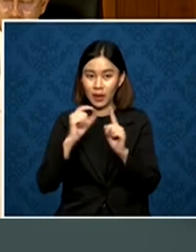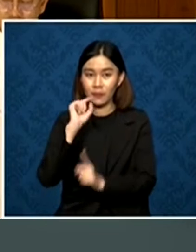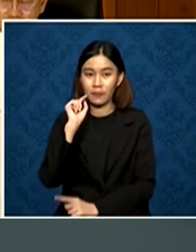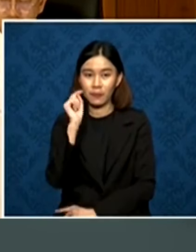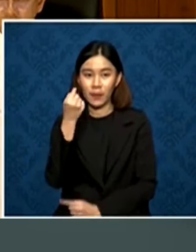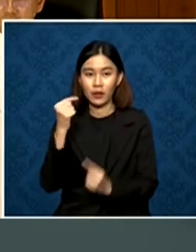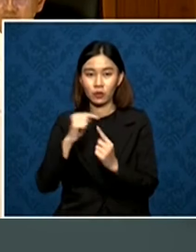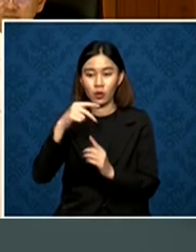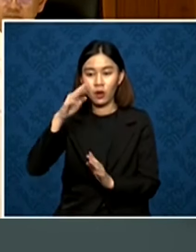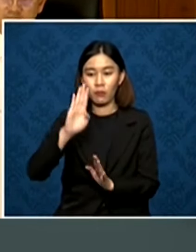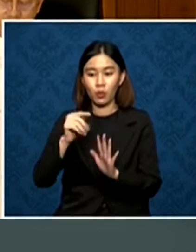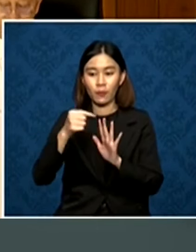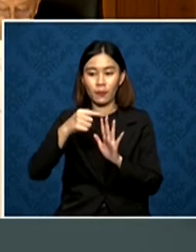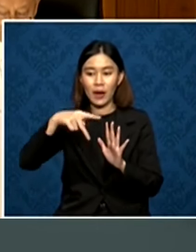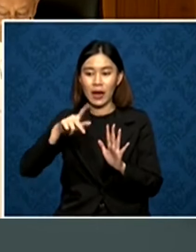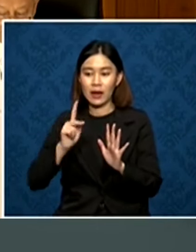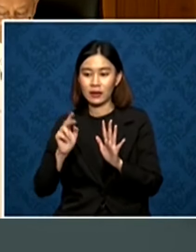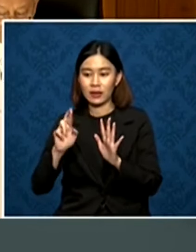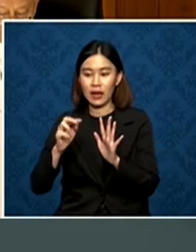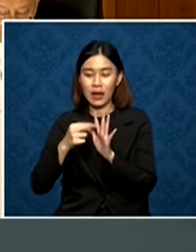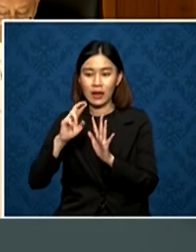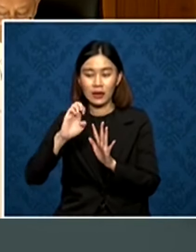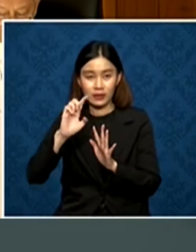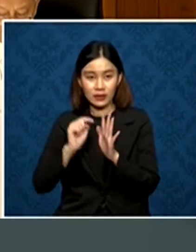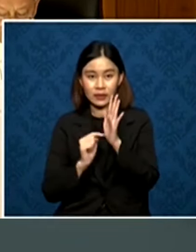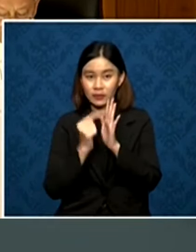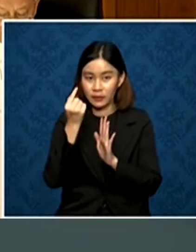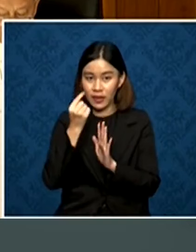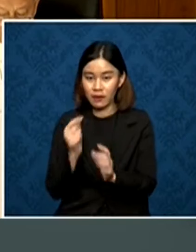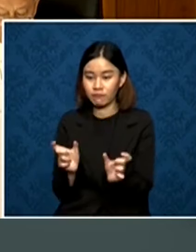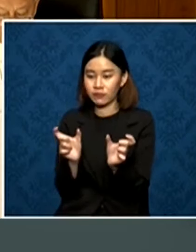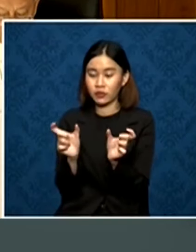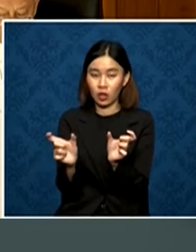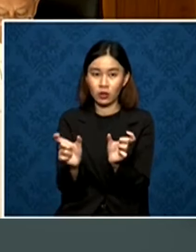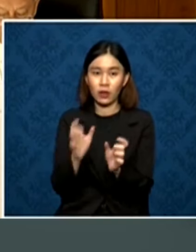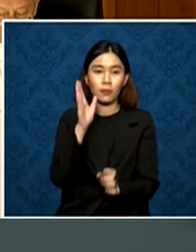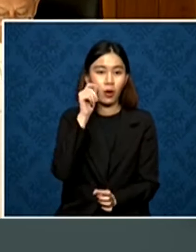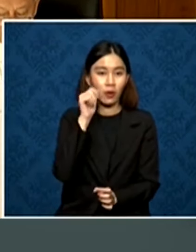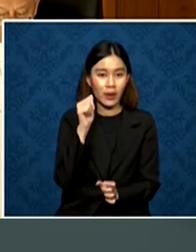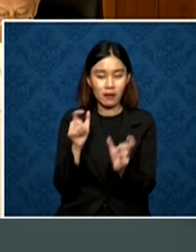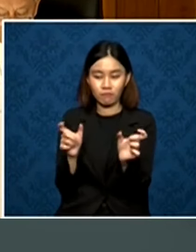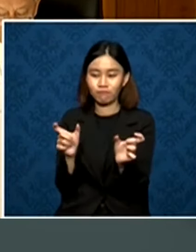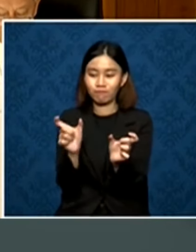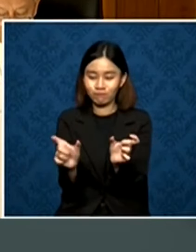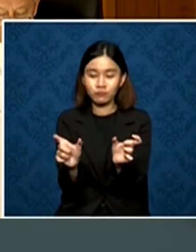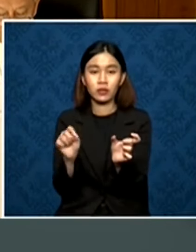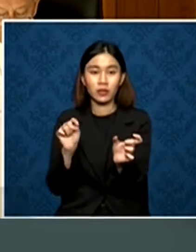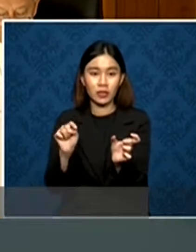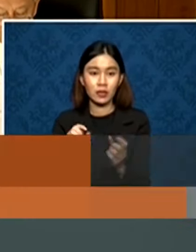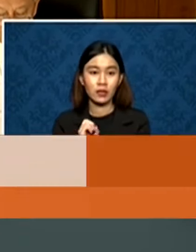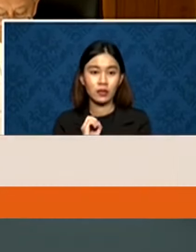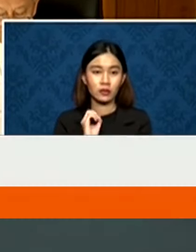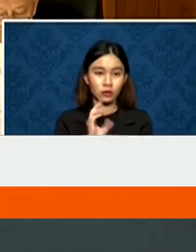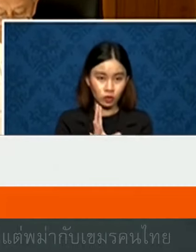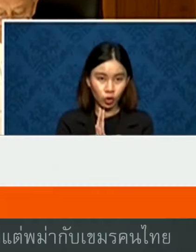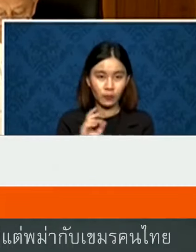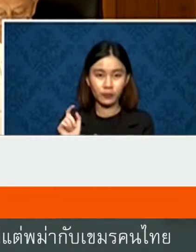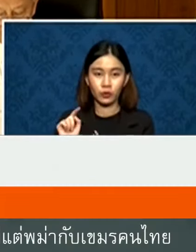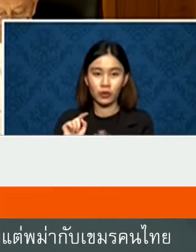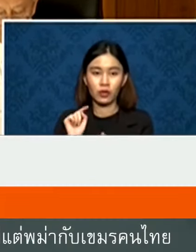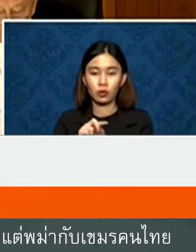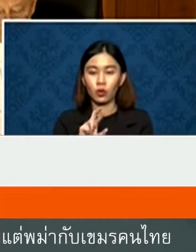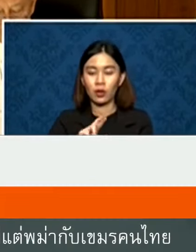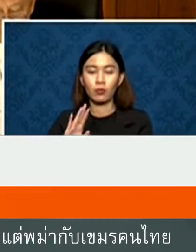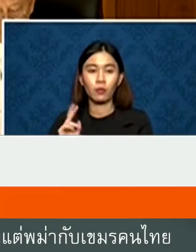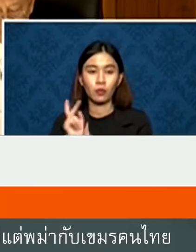บุพการีลำดับแรกลงต่อจากคำว่าบิดามารดานั้นจะทำให้ส่งกพจส่งผลกระทบ